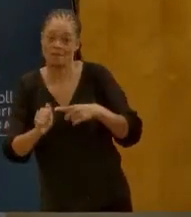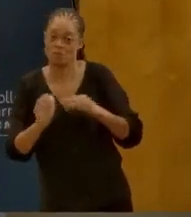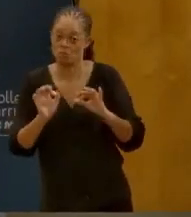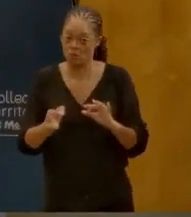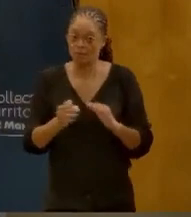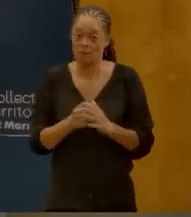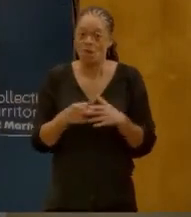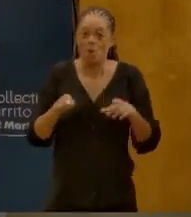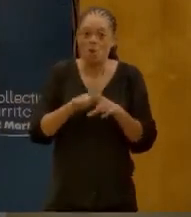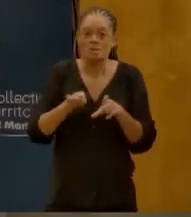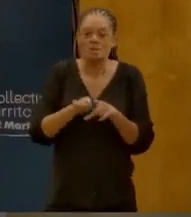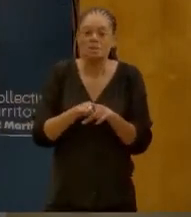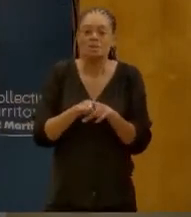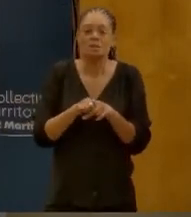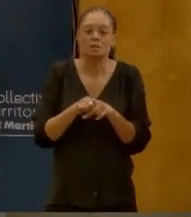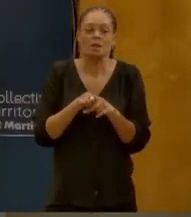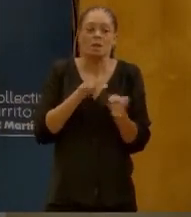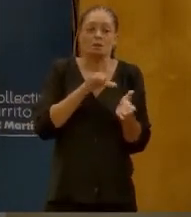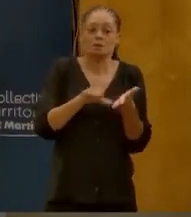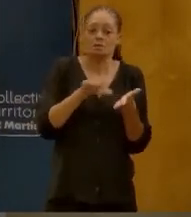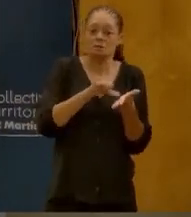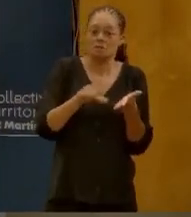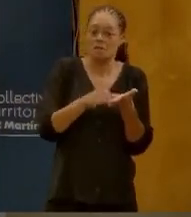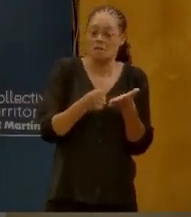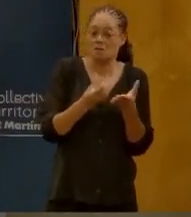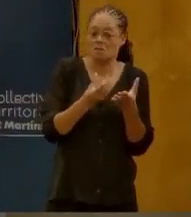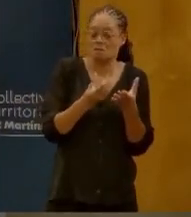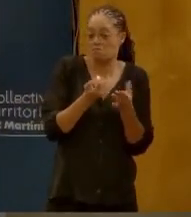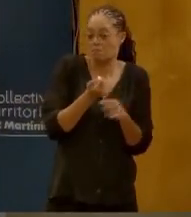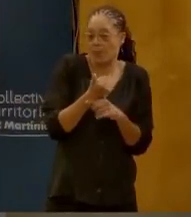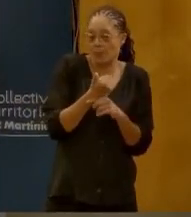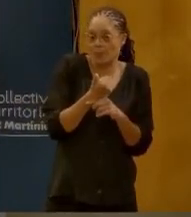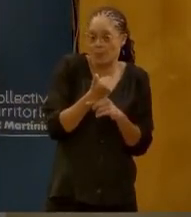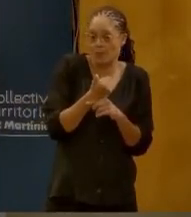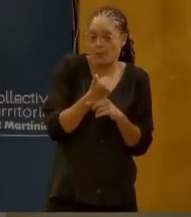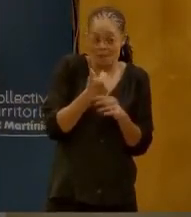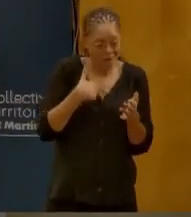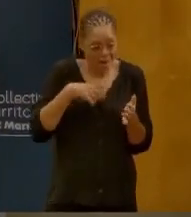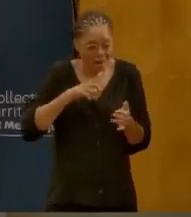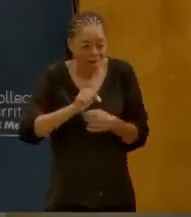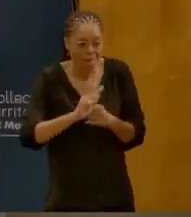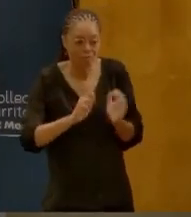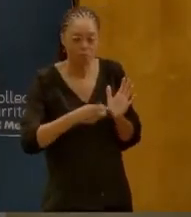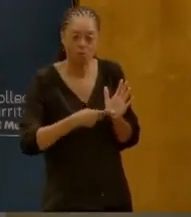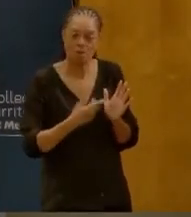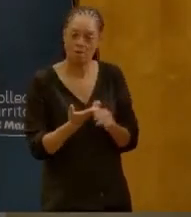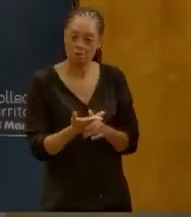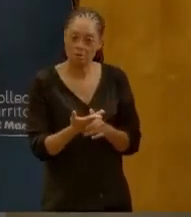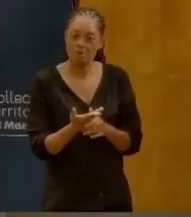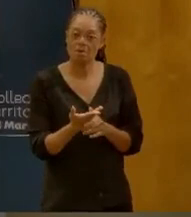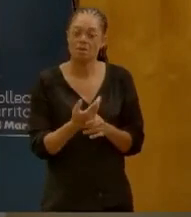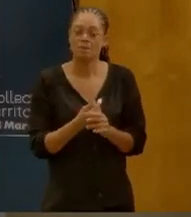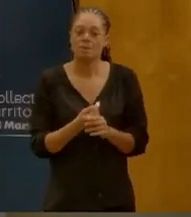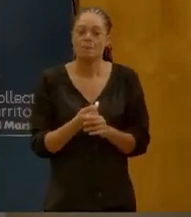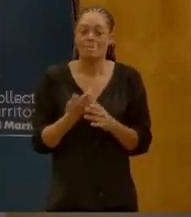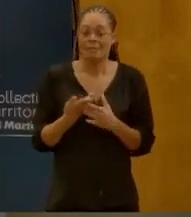la faible redevance, parce que c'est ça, donc il y a de véritables droits qui sont consentis, moyennant une faible redevance. Là, on est à